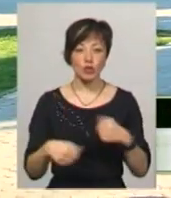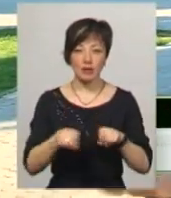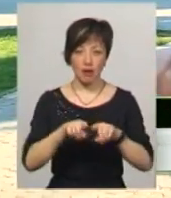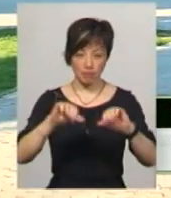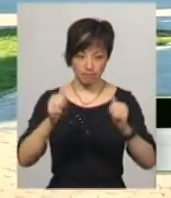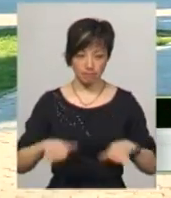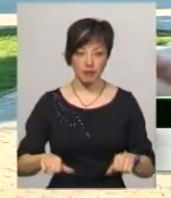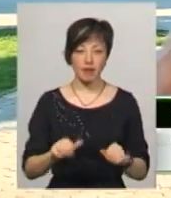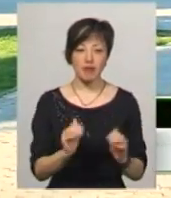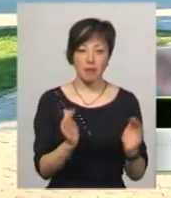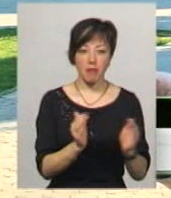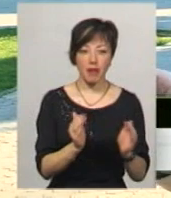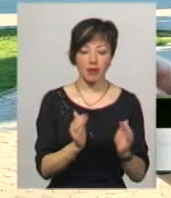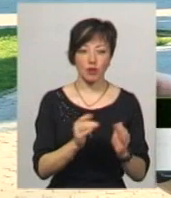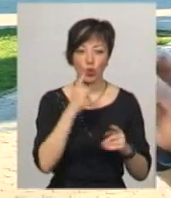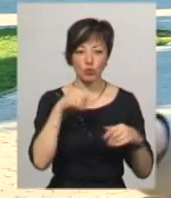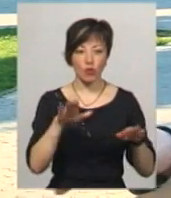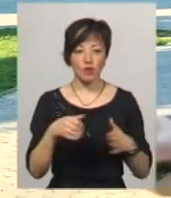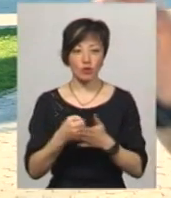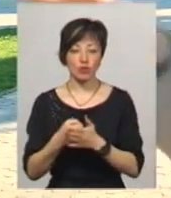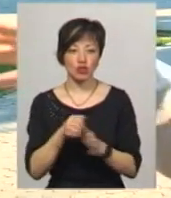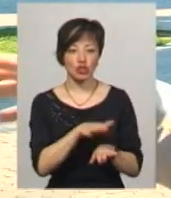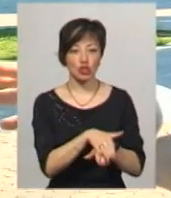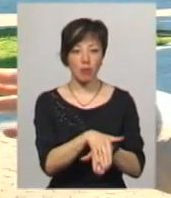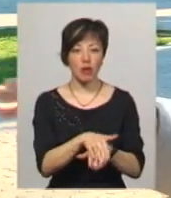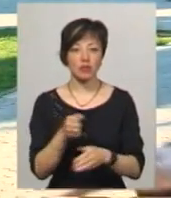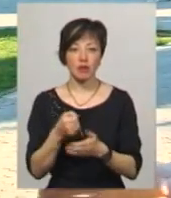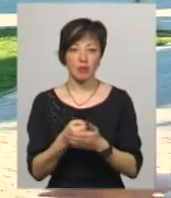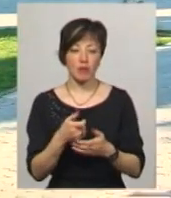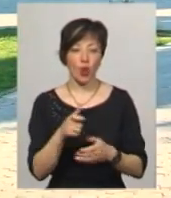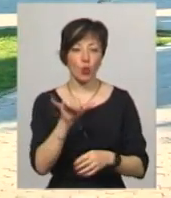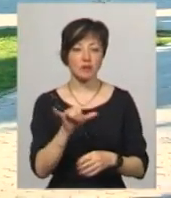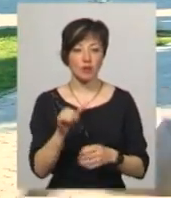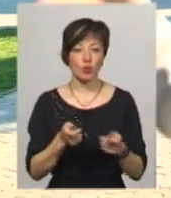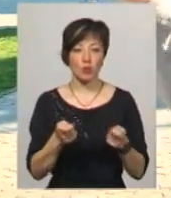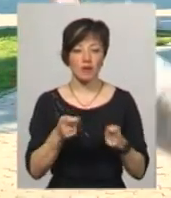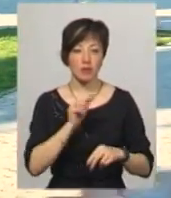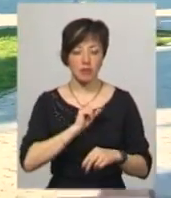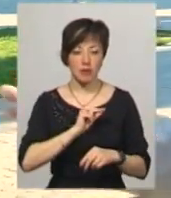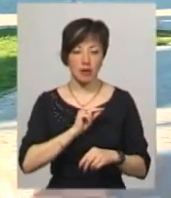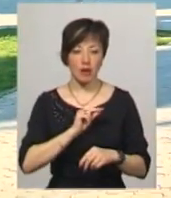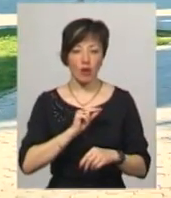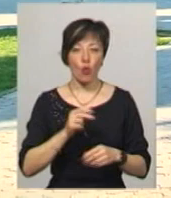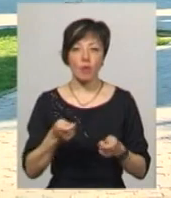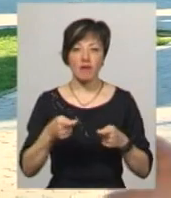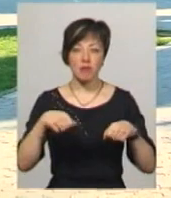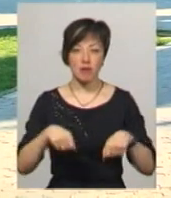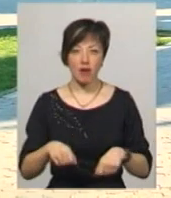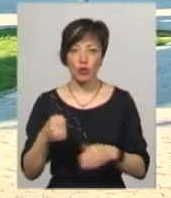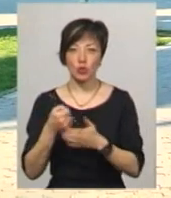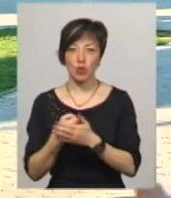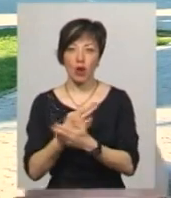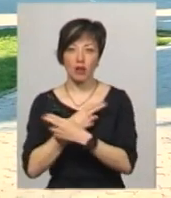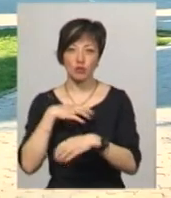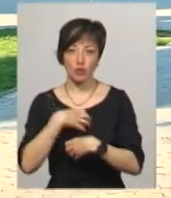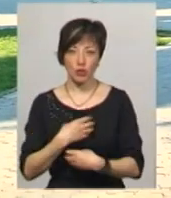скульптурка від маленького соловейчика і черепашки біля університету управління і права і до монументального Янгела Скорботи,